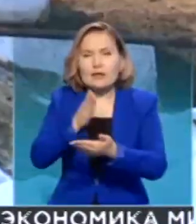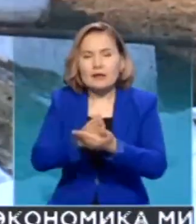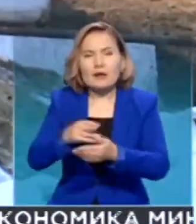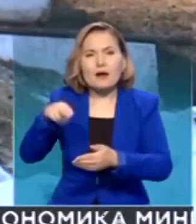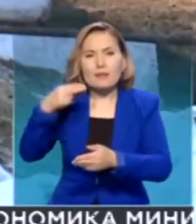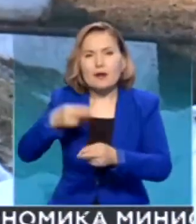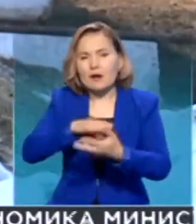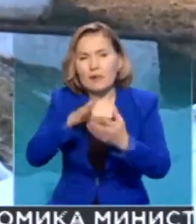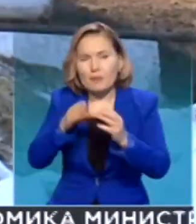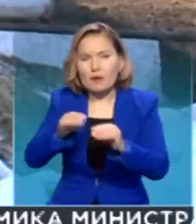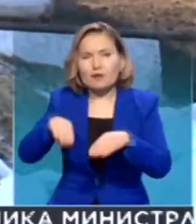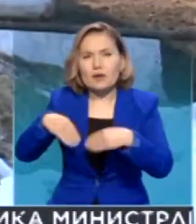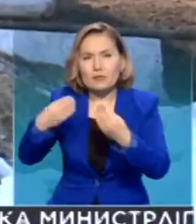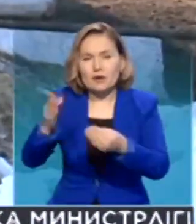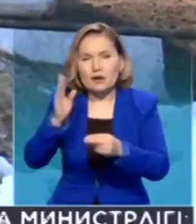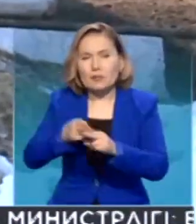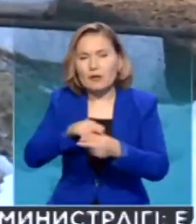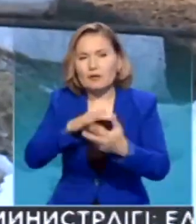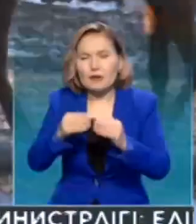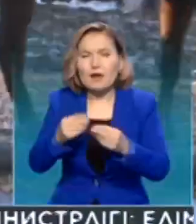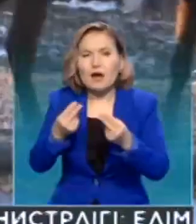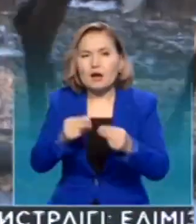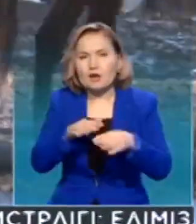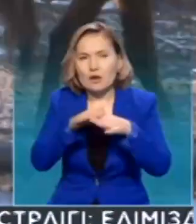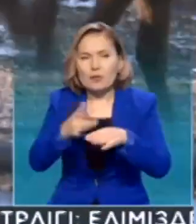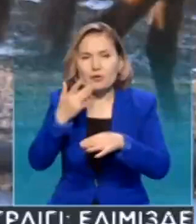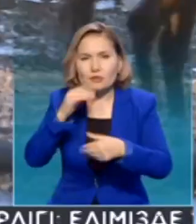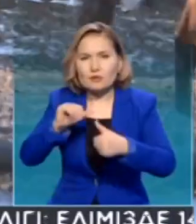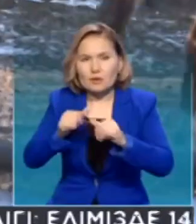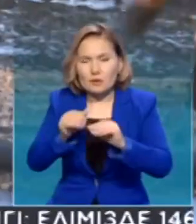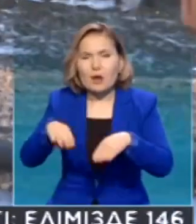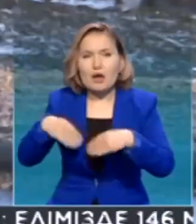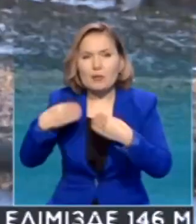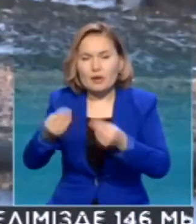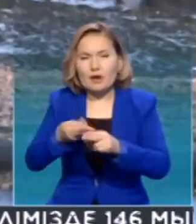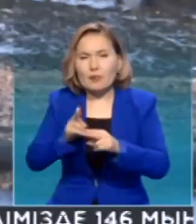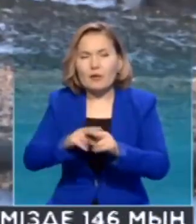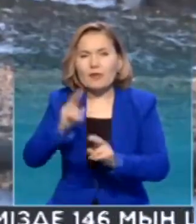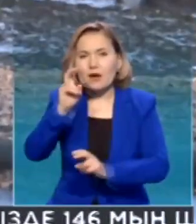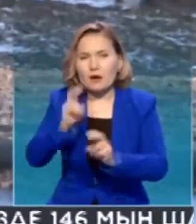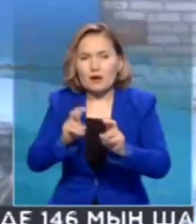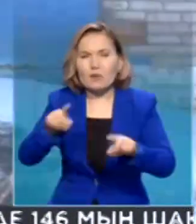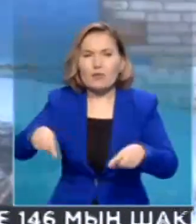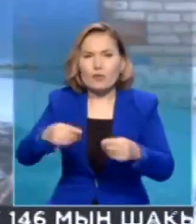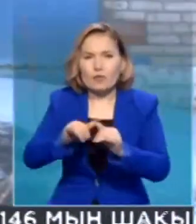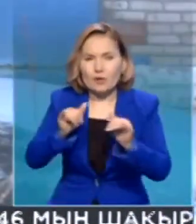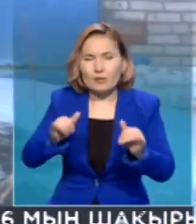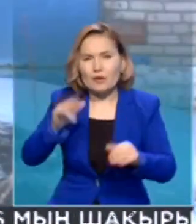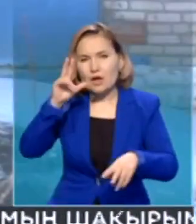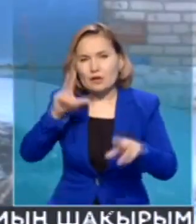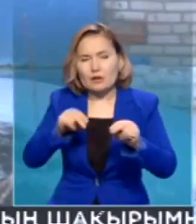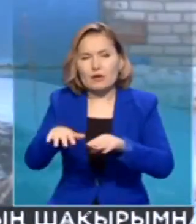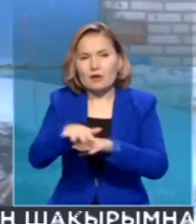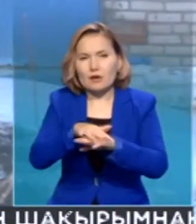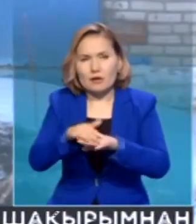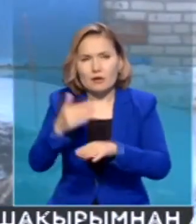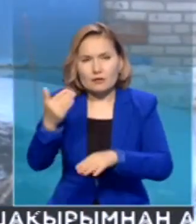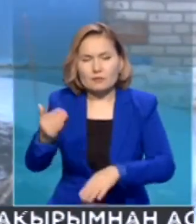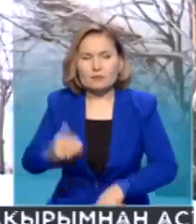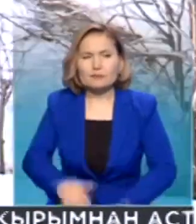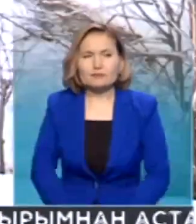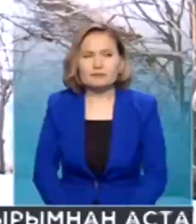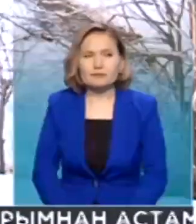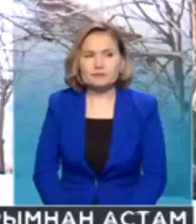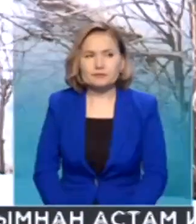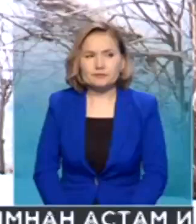әкімшілігінің қарамағына берілмек. Олай болса, қаржы тұрақты әрі жеткілікті бөлініп, кәсіпорын аяғынан тік тұрып кетуі бек мүмкін. Дәуренбек